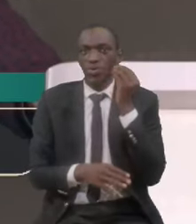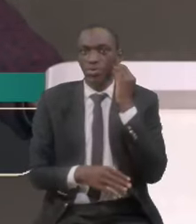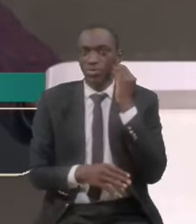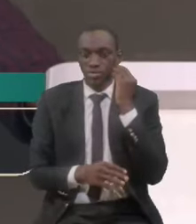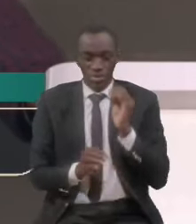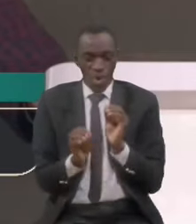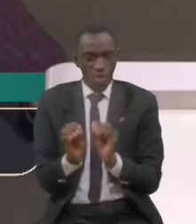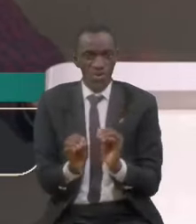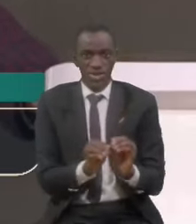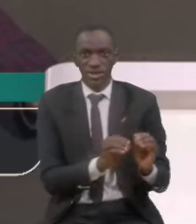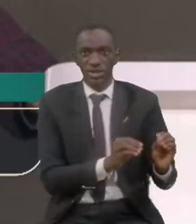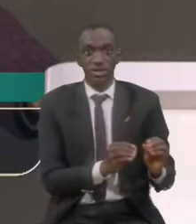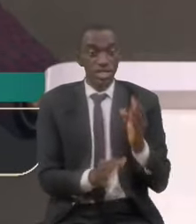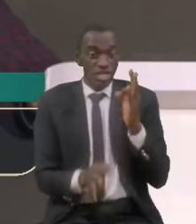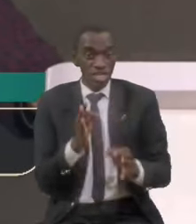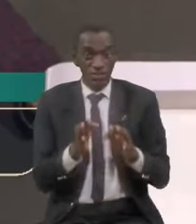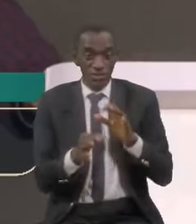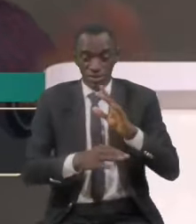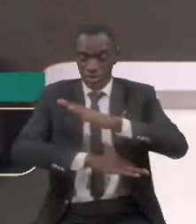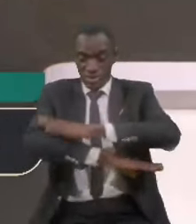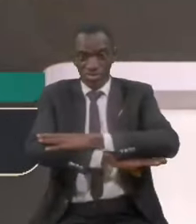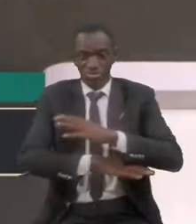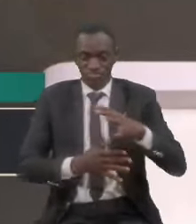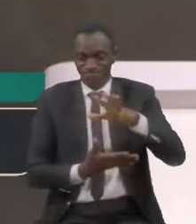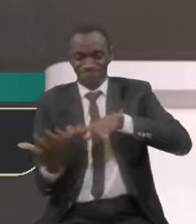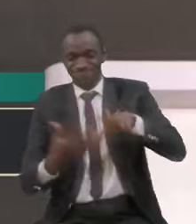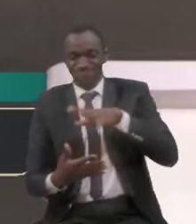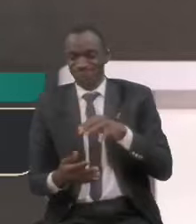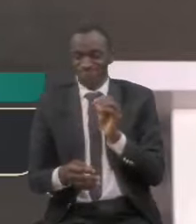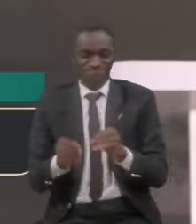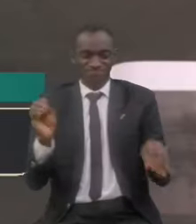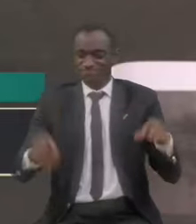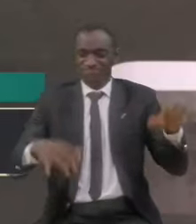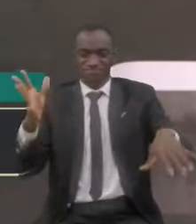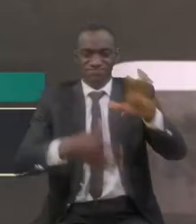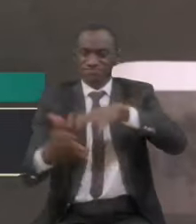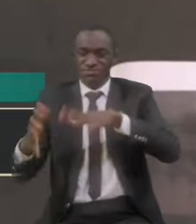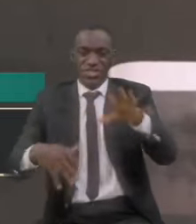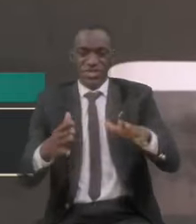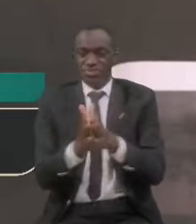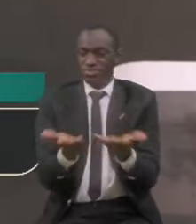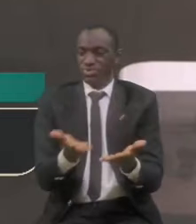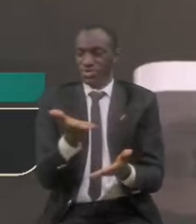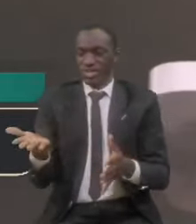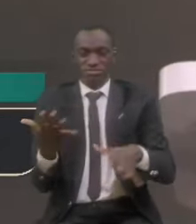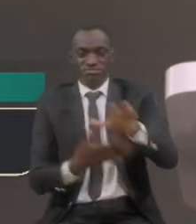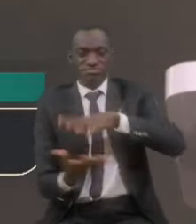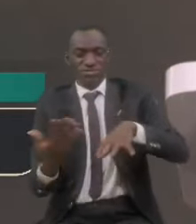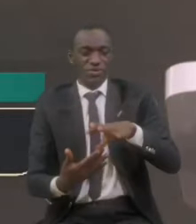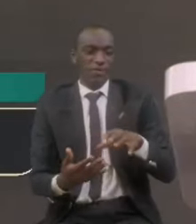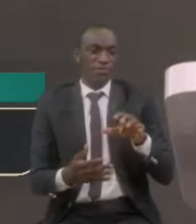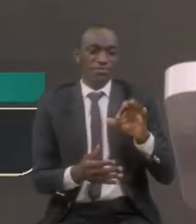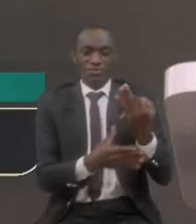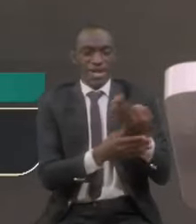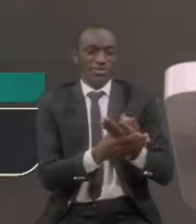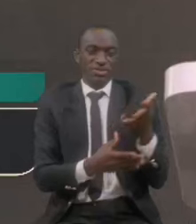Parce que s'il y a le désordre là-bas, il y a quelque chose là-bas, il y a un livre là-bas, il y a un dossier là-bas, il y a un papier